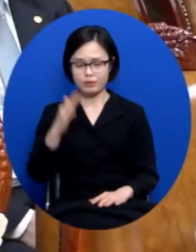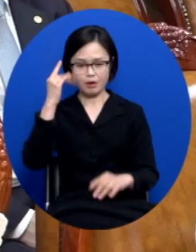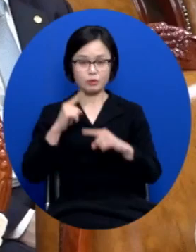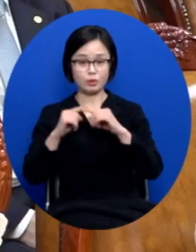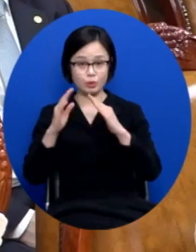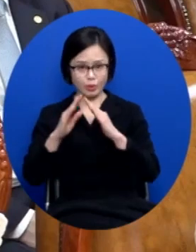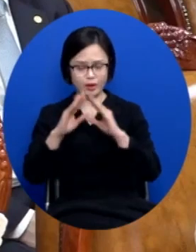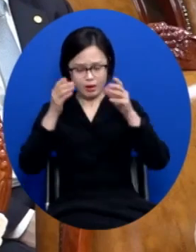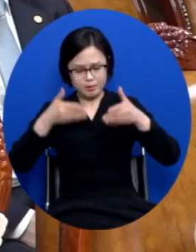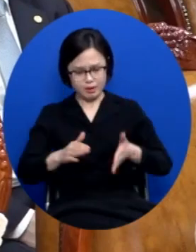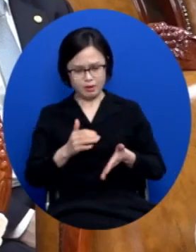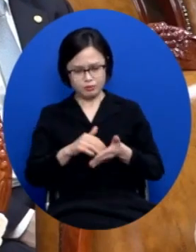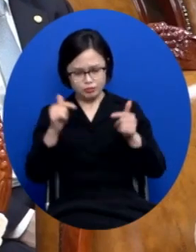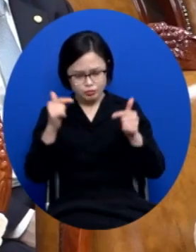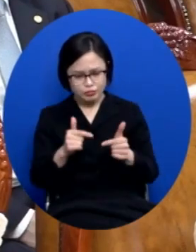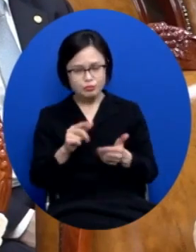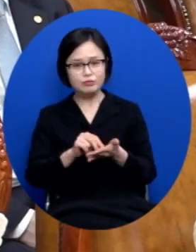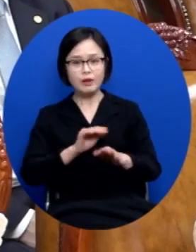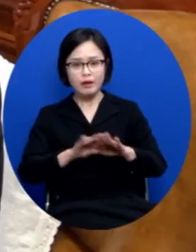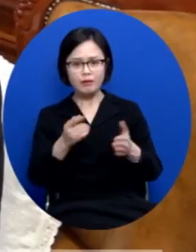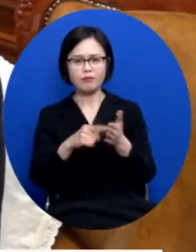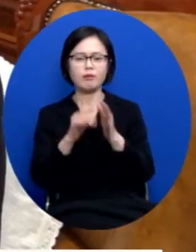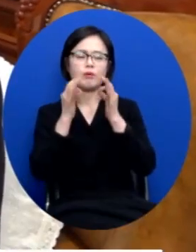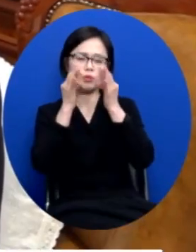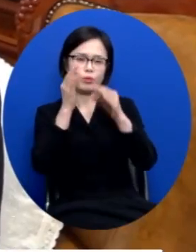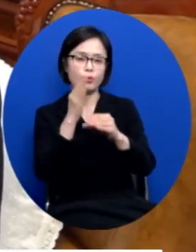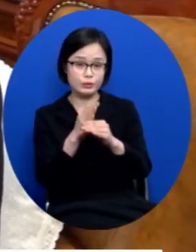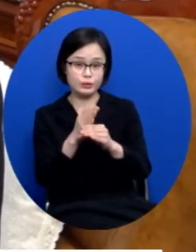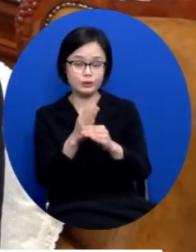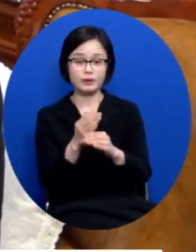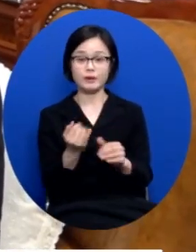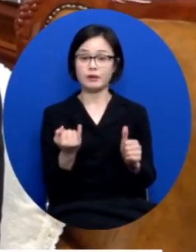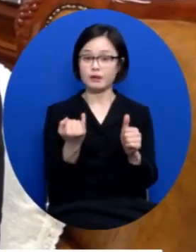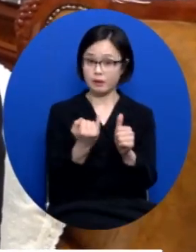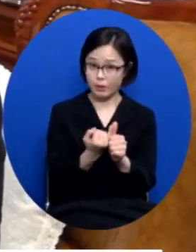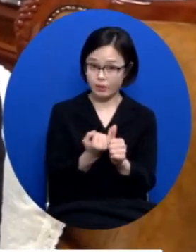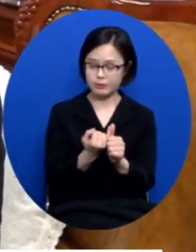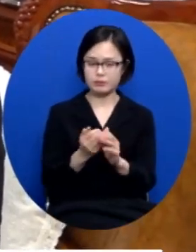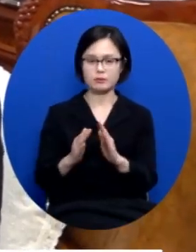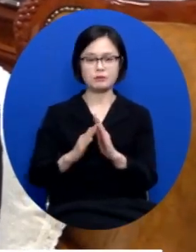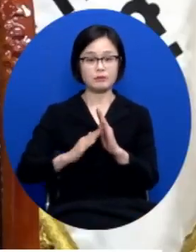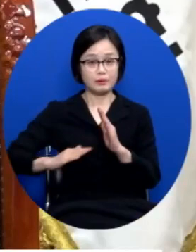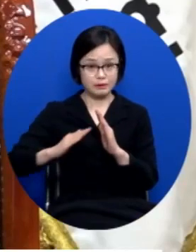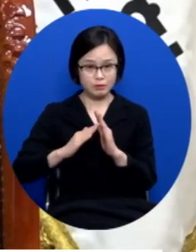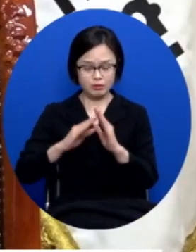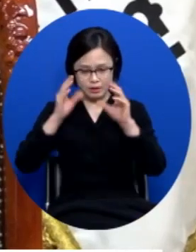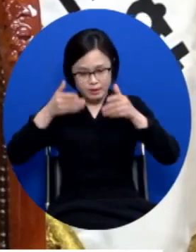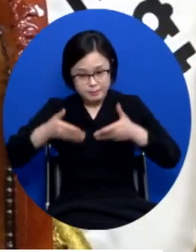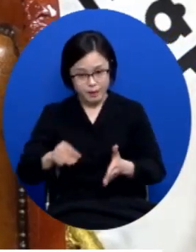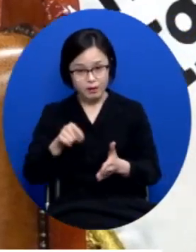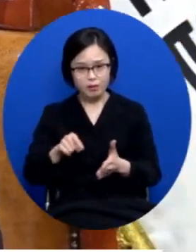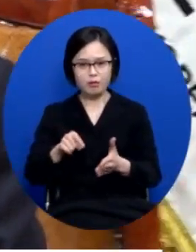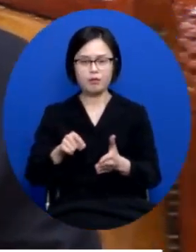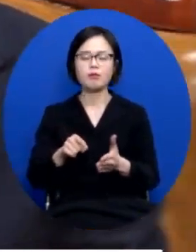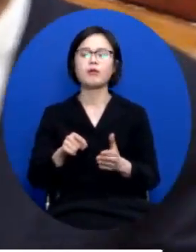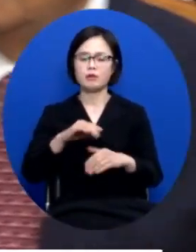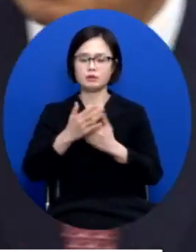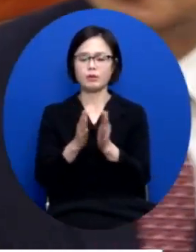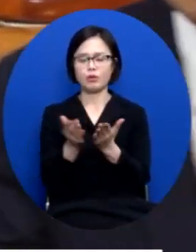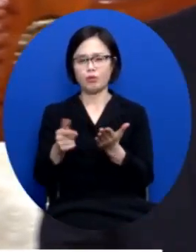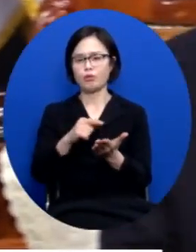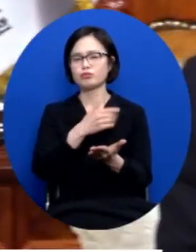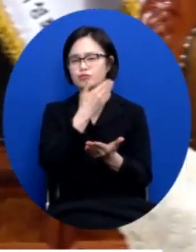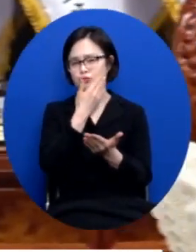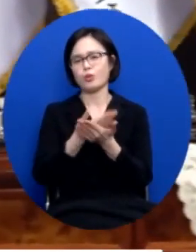오랫동안 노력해오고 있다며 결혼과 가정 그리고 출산은 성경적인 가치인만큼 한국교회가 솔선수범에